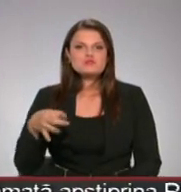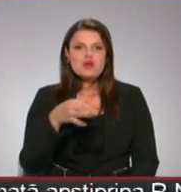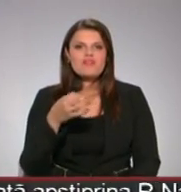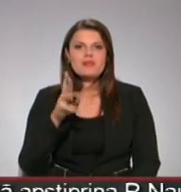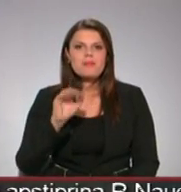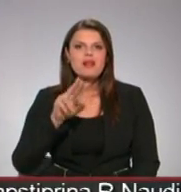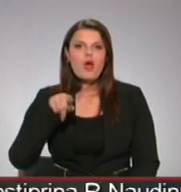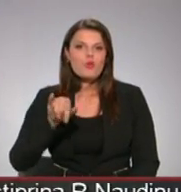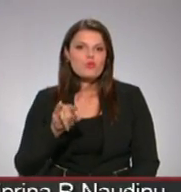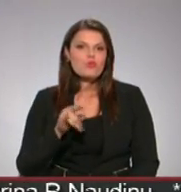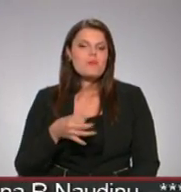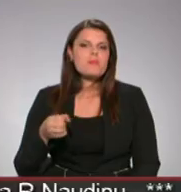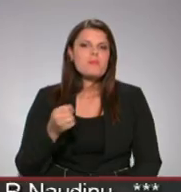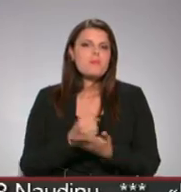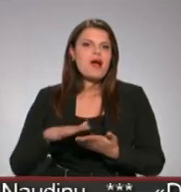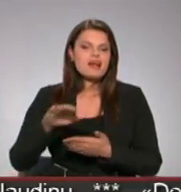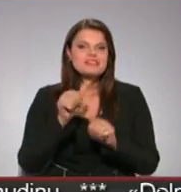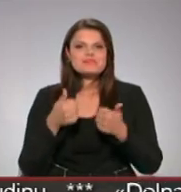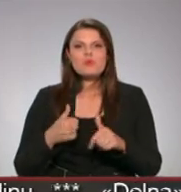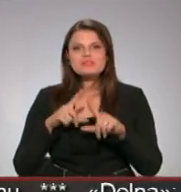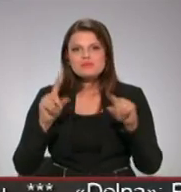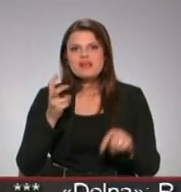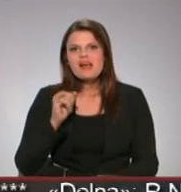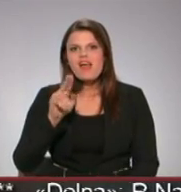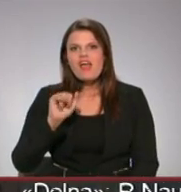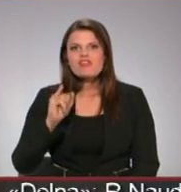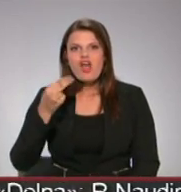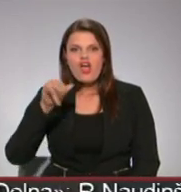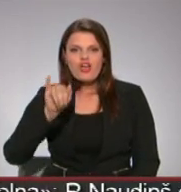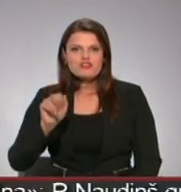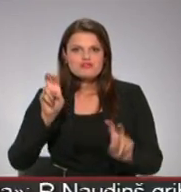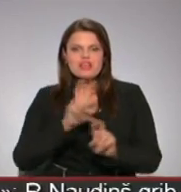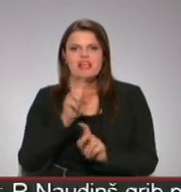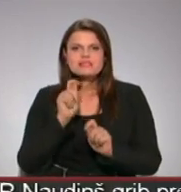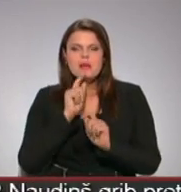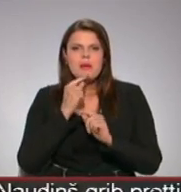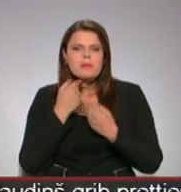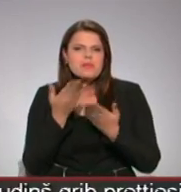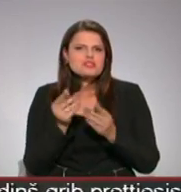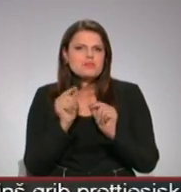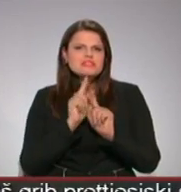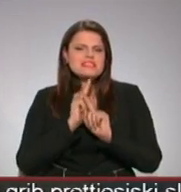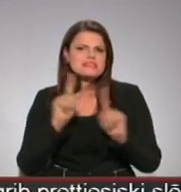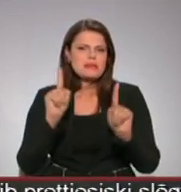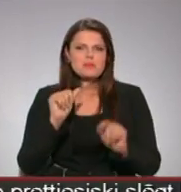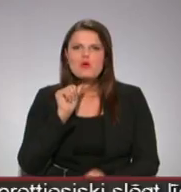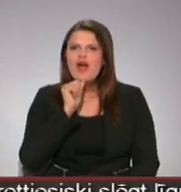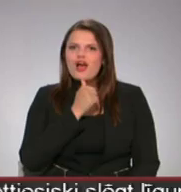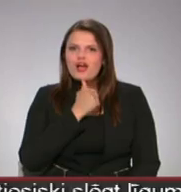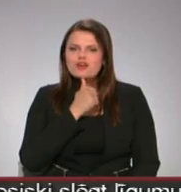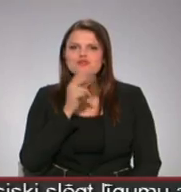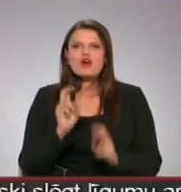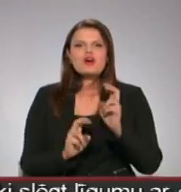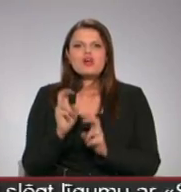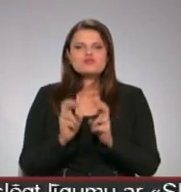pagastā izveidots uzņēmums Kainaiži, kas tik pazīstamajam un veselīgiem dzērienam piešķir mazliet citu garšu. Ražo